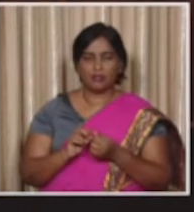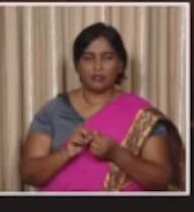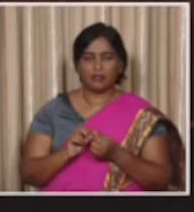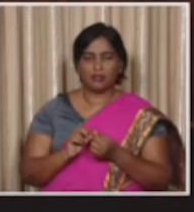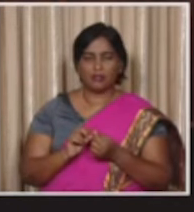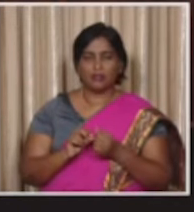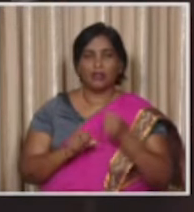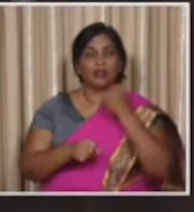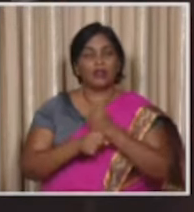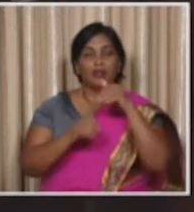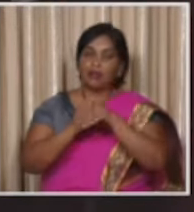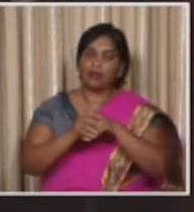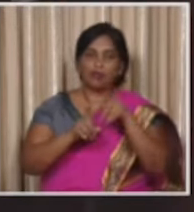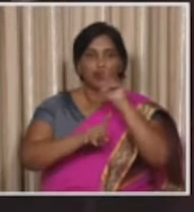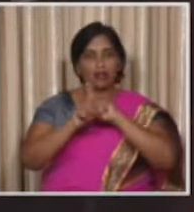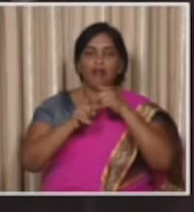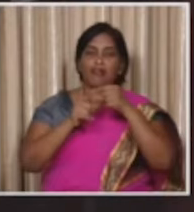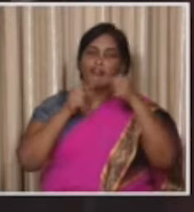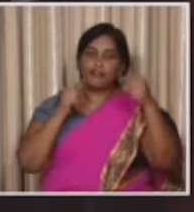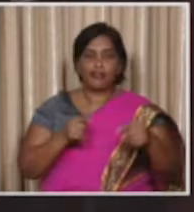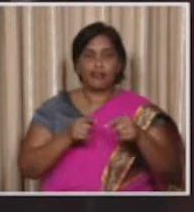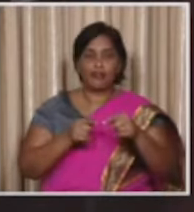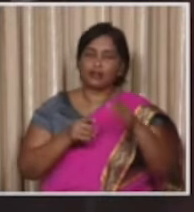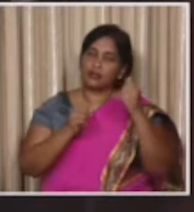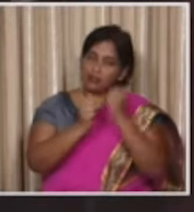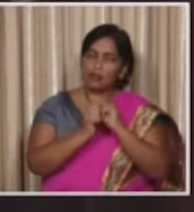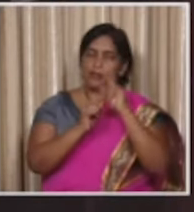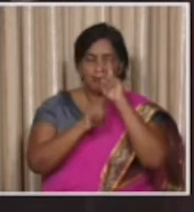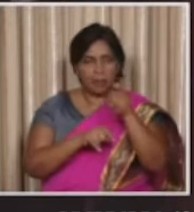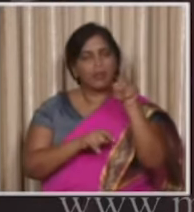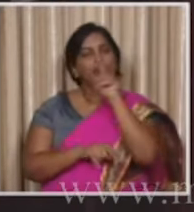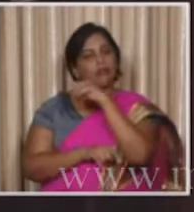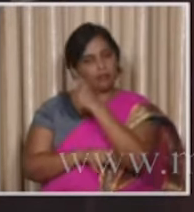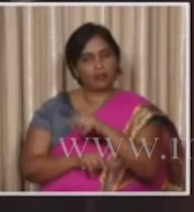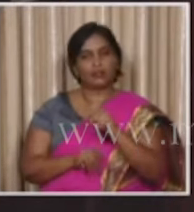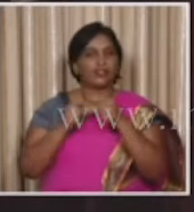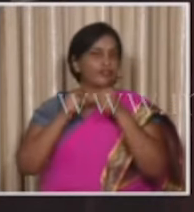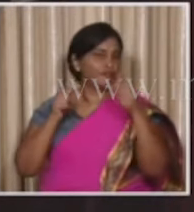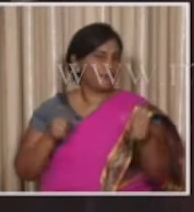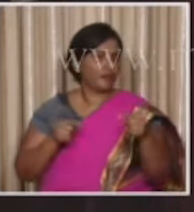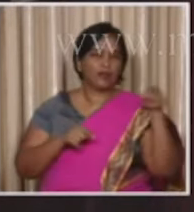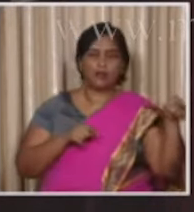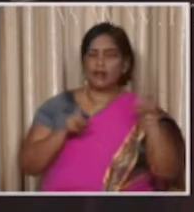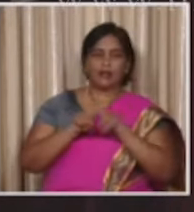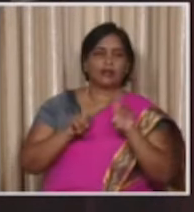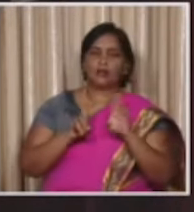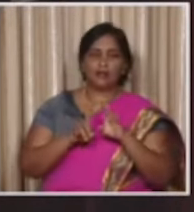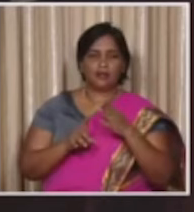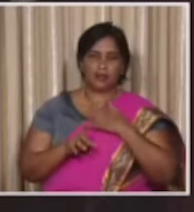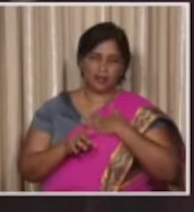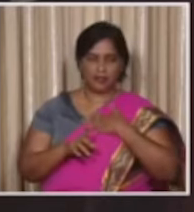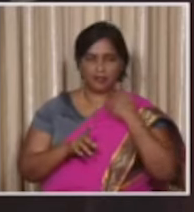කියනවා. ඔව් ආණ්ඩු පාර්ශවයෙන් කරත් විපක්ෂ නායකතුමනේ වැරද්ද වැරද්දම තමයි. ඒක ඒක මේ ඒක විපක්ෂයට එකක් එහෙම නෙවෙයි මම මගේ